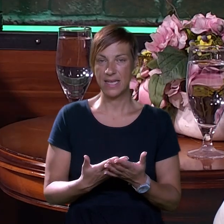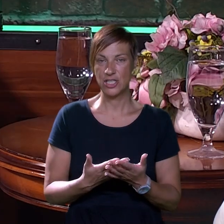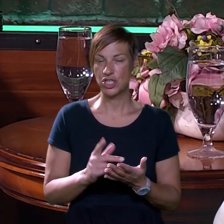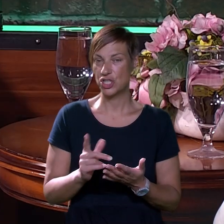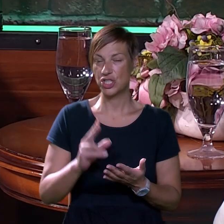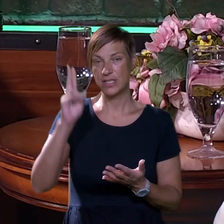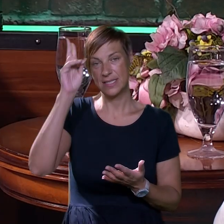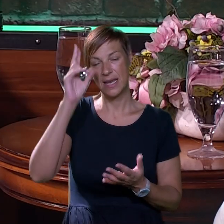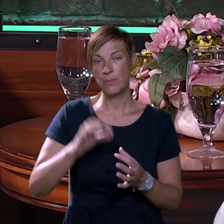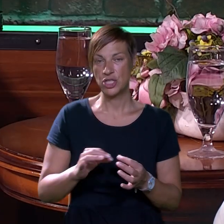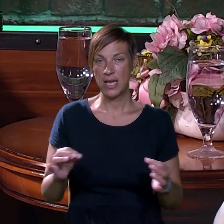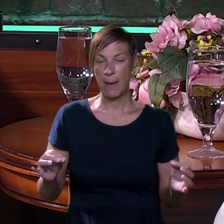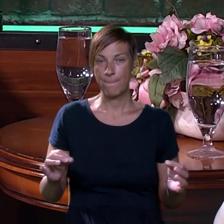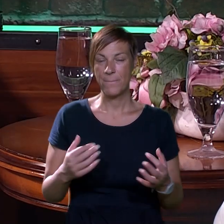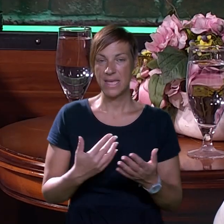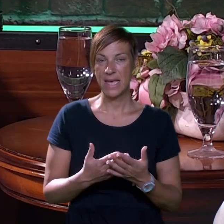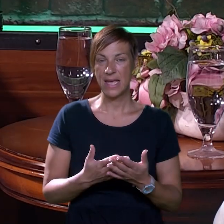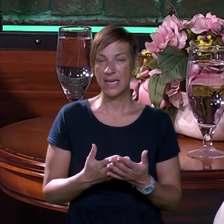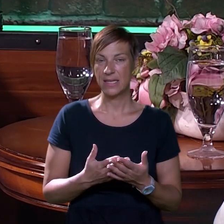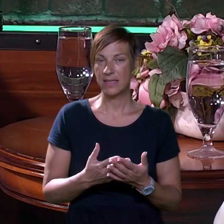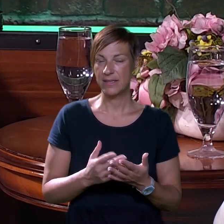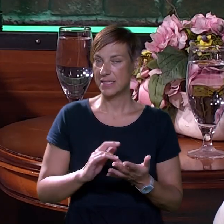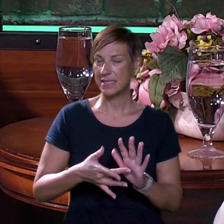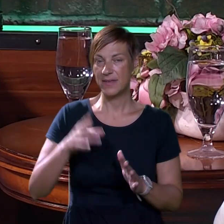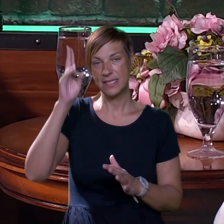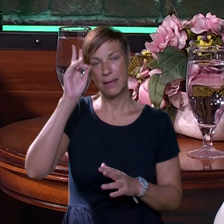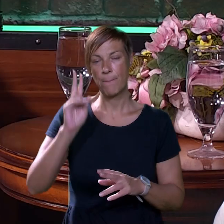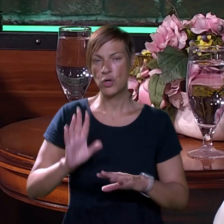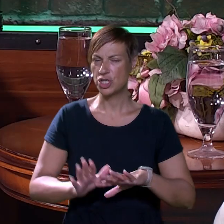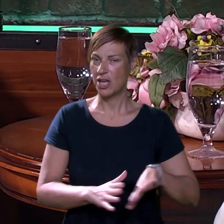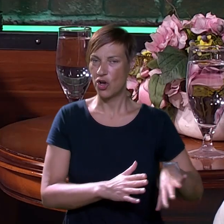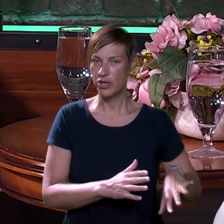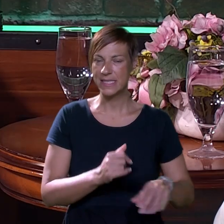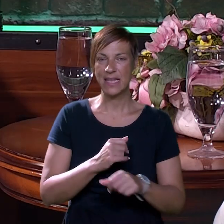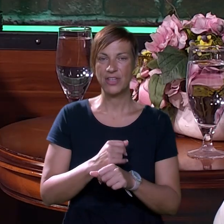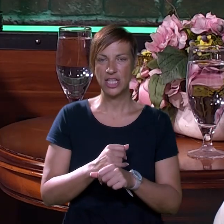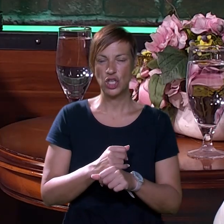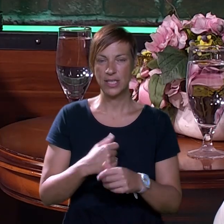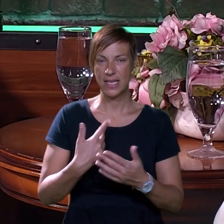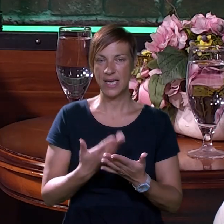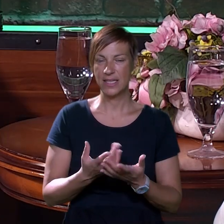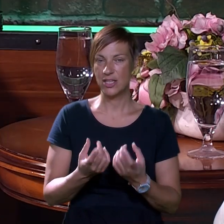nešto što se ne smije mjeriti, ni kositi, ni sve se može ostaviti i